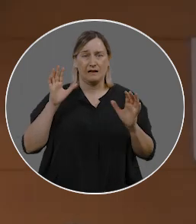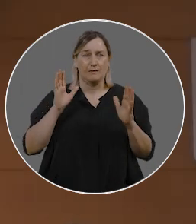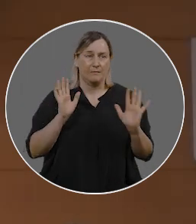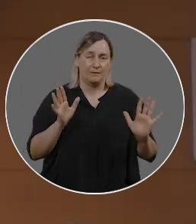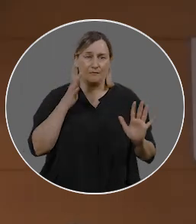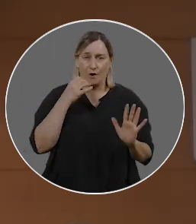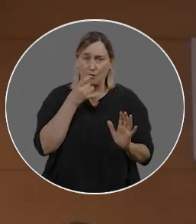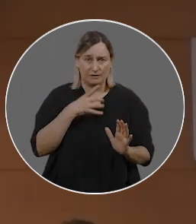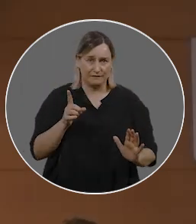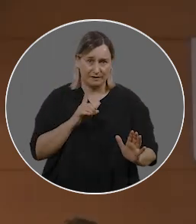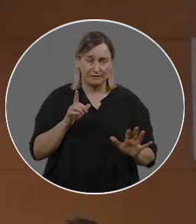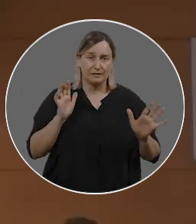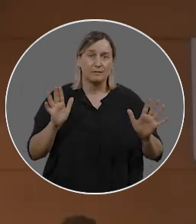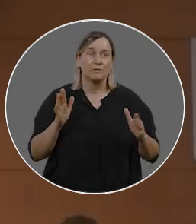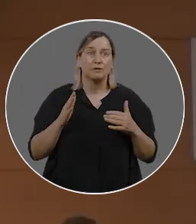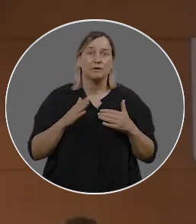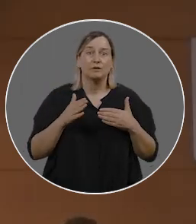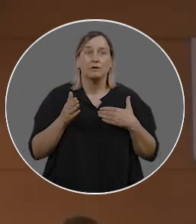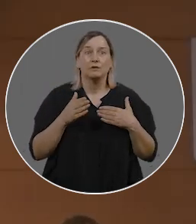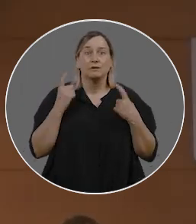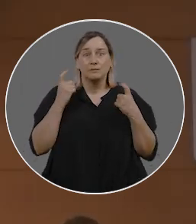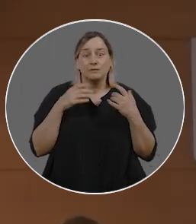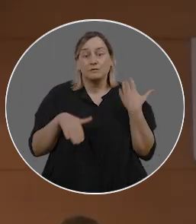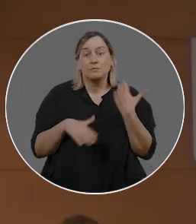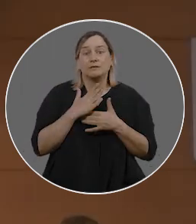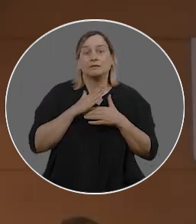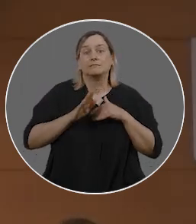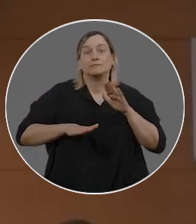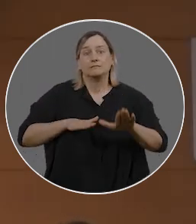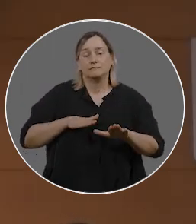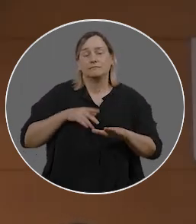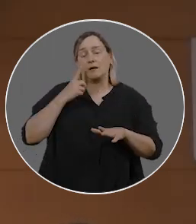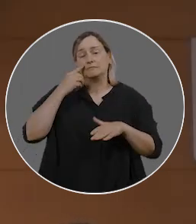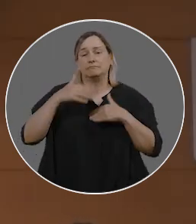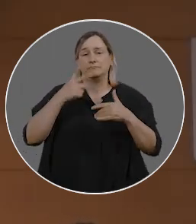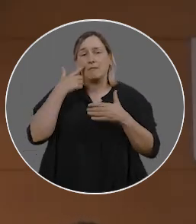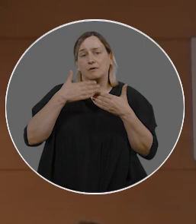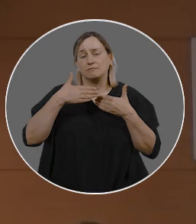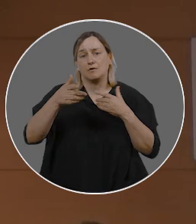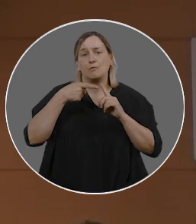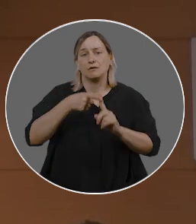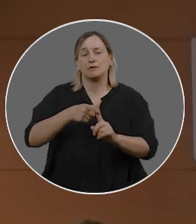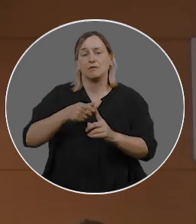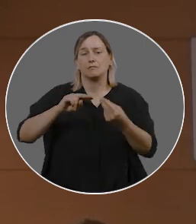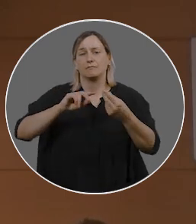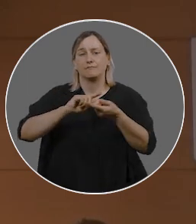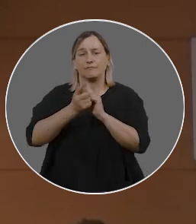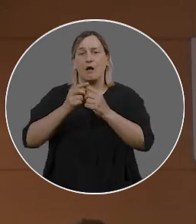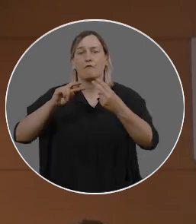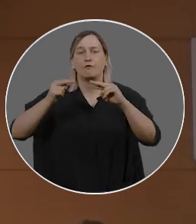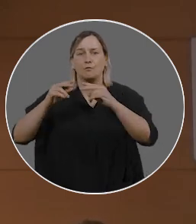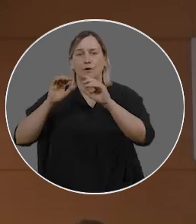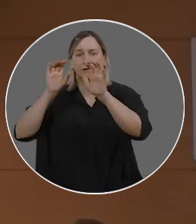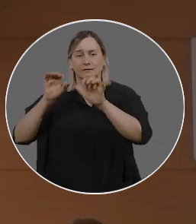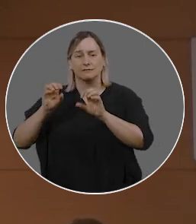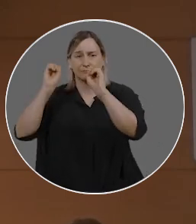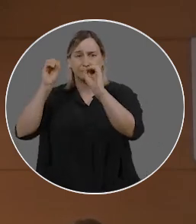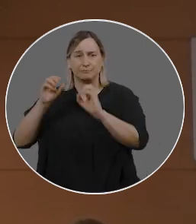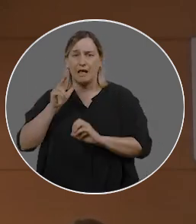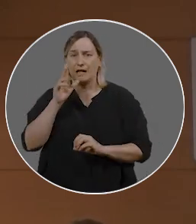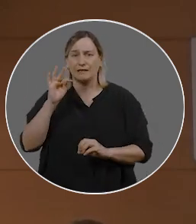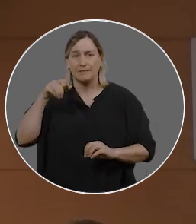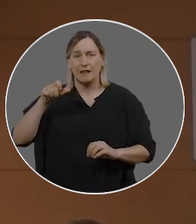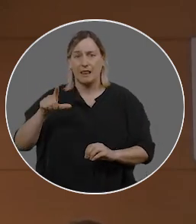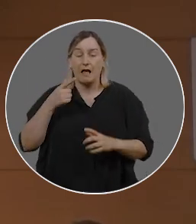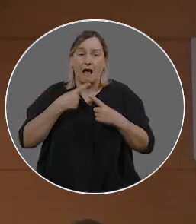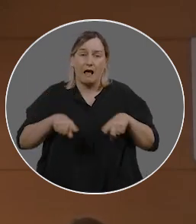és fàcil, però almenys la línia està marcada i anem cap aquí, cap a formularis HTML, i ja serà un avenç important. L'altra cosa